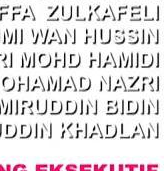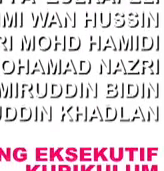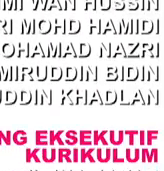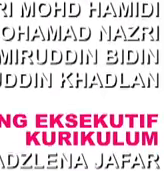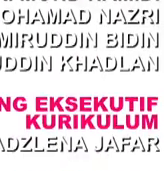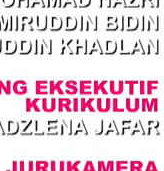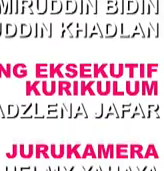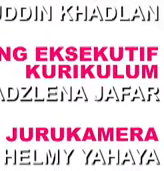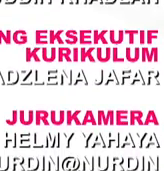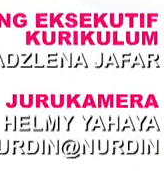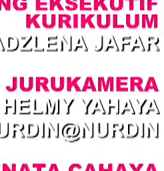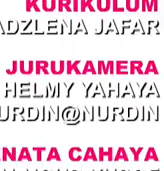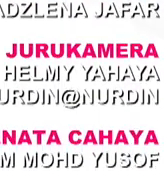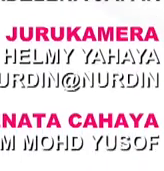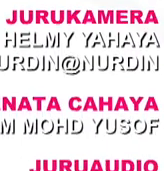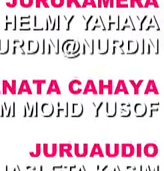ayo